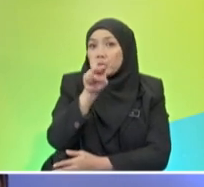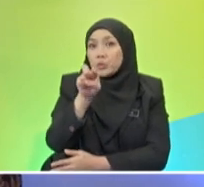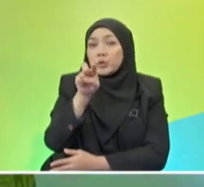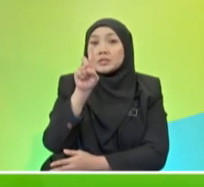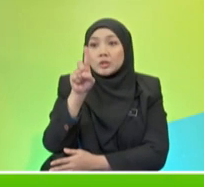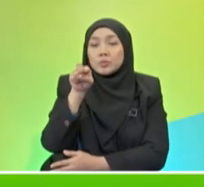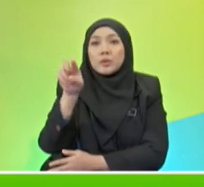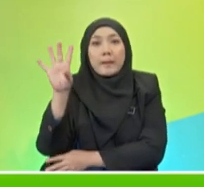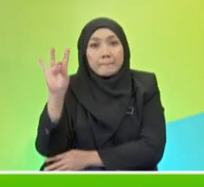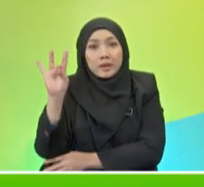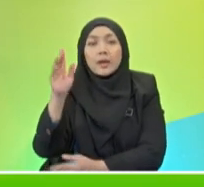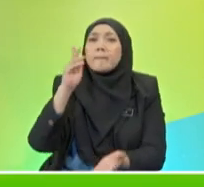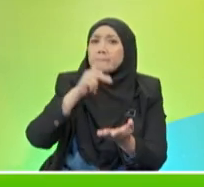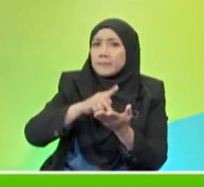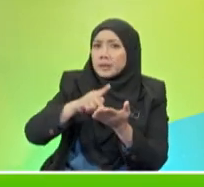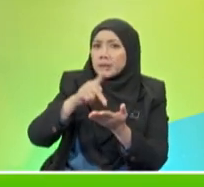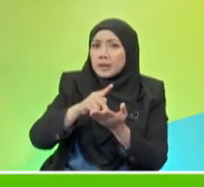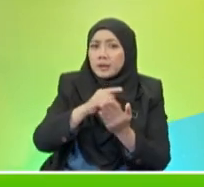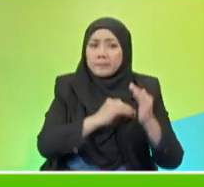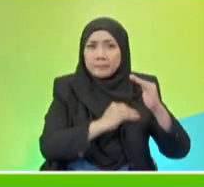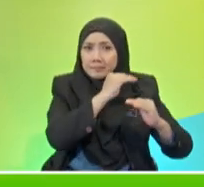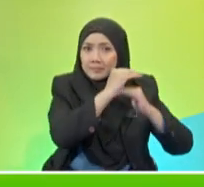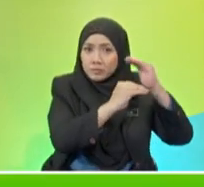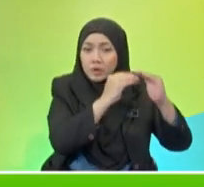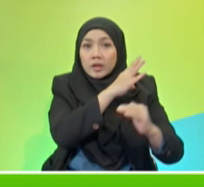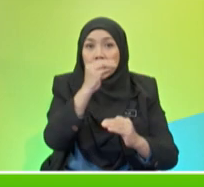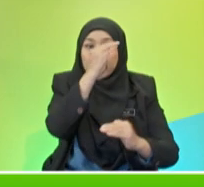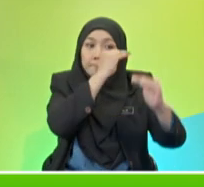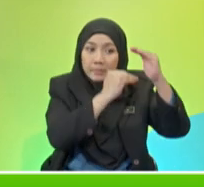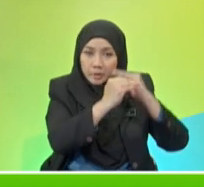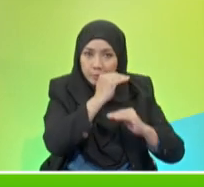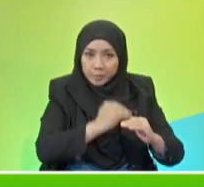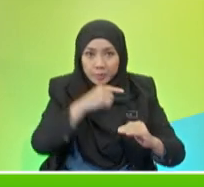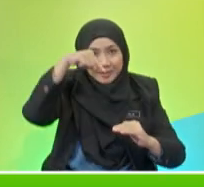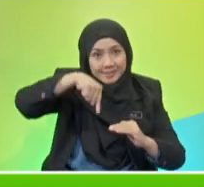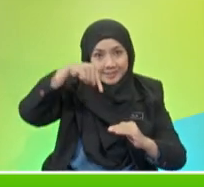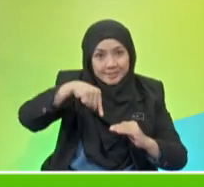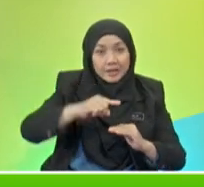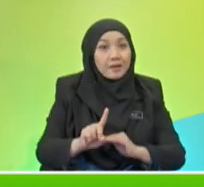2.1.8 membilang secara tertib menaik dan menurun. Kemudian kita akan belajar MA